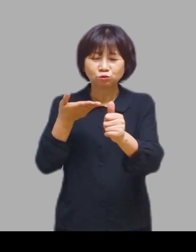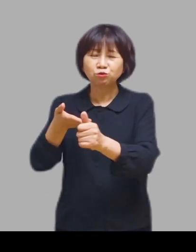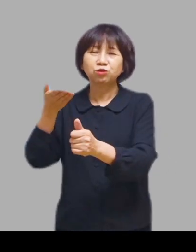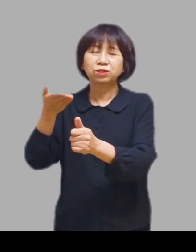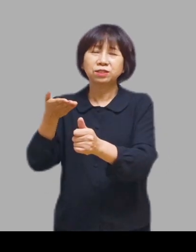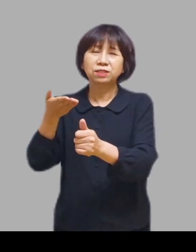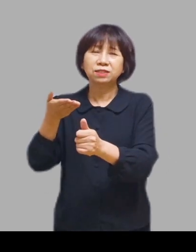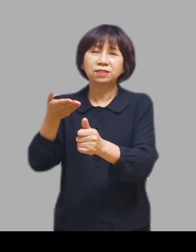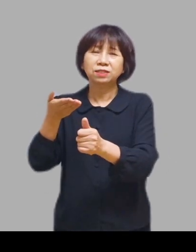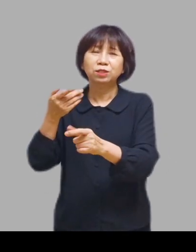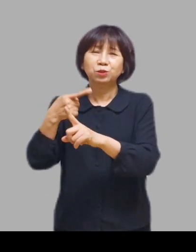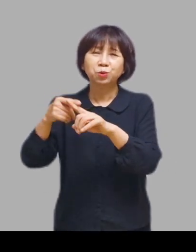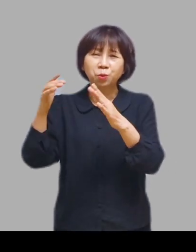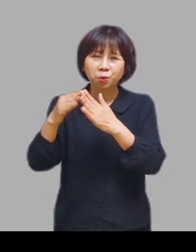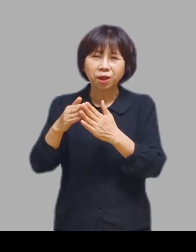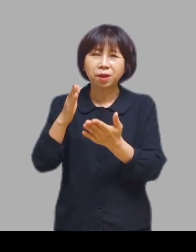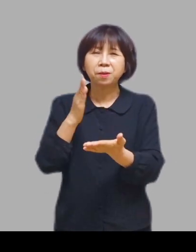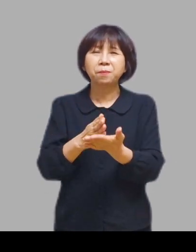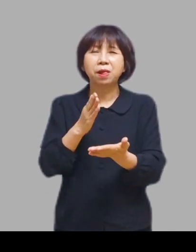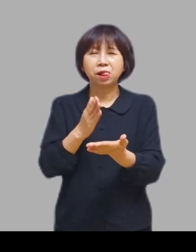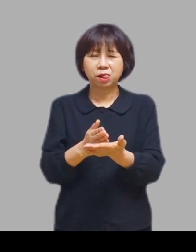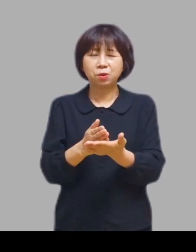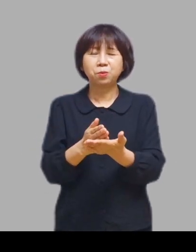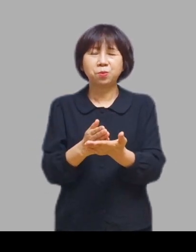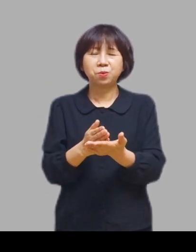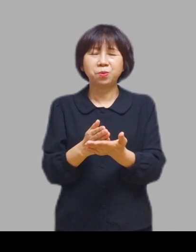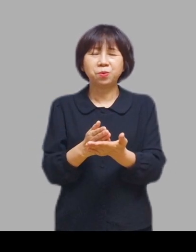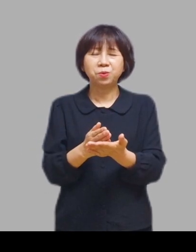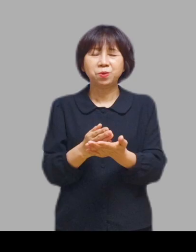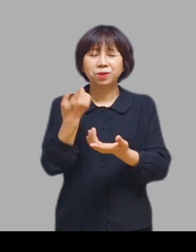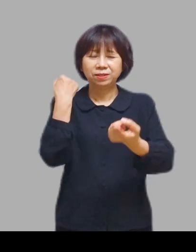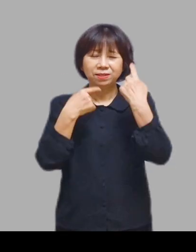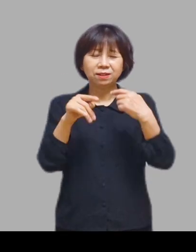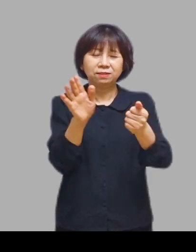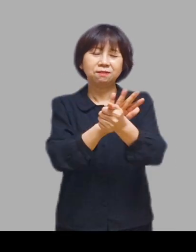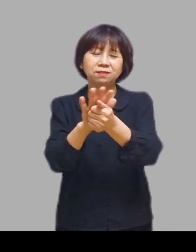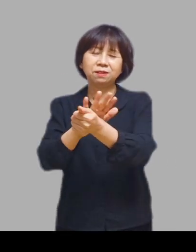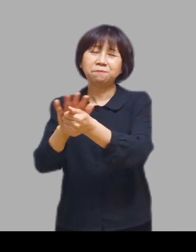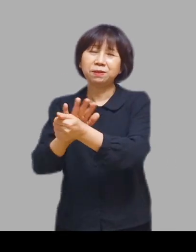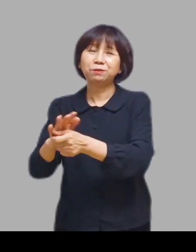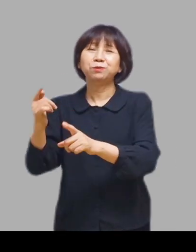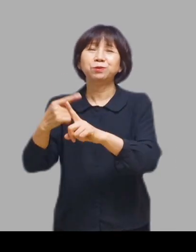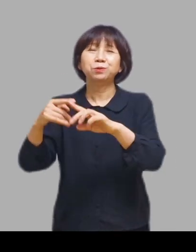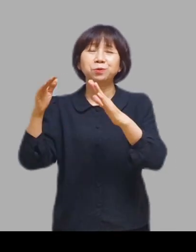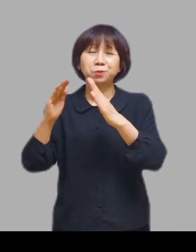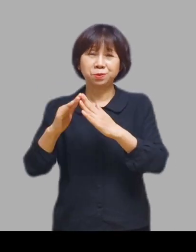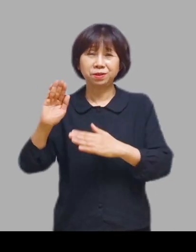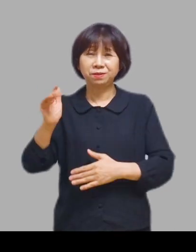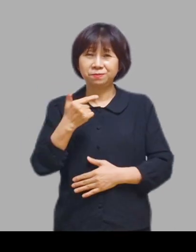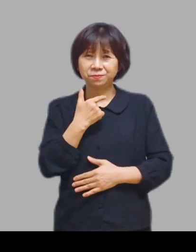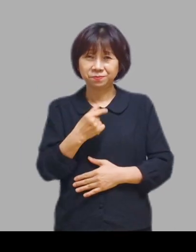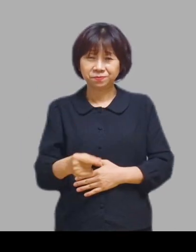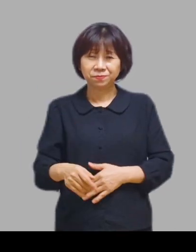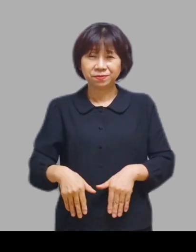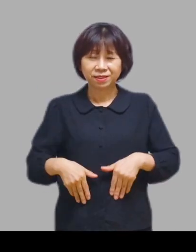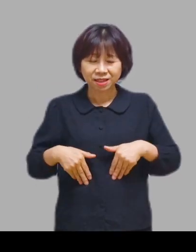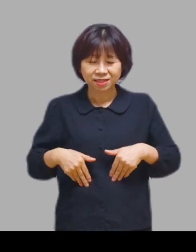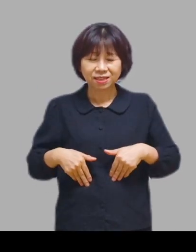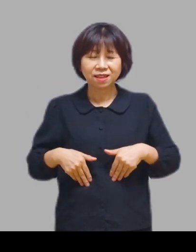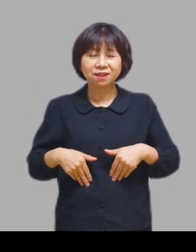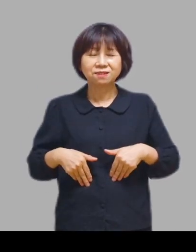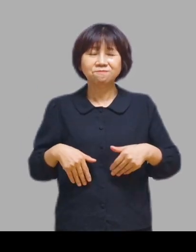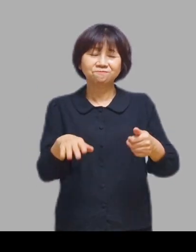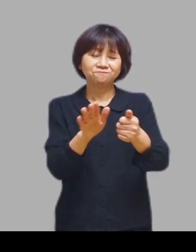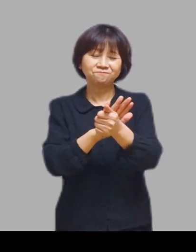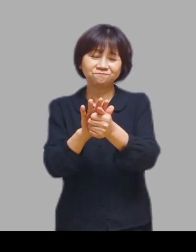아니라 상처를 만져주는 공동체가 될 수 있기를 소망합니다. 따뜻한